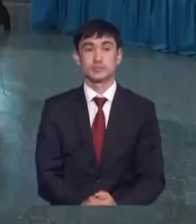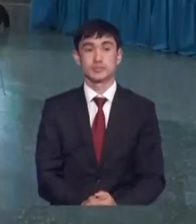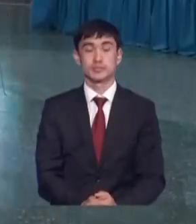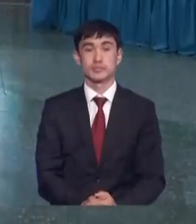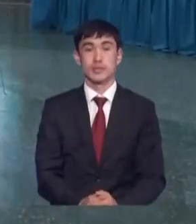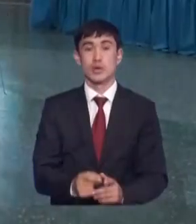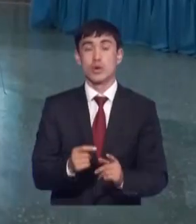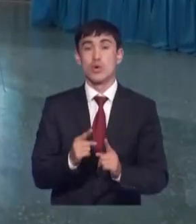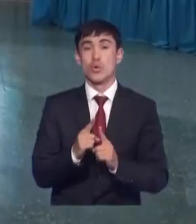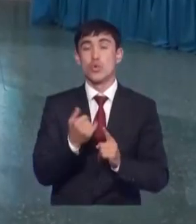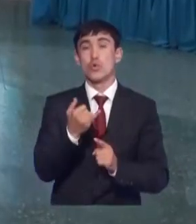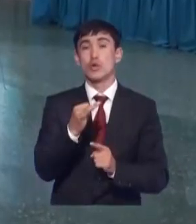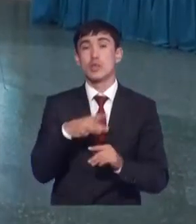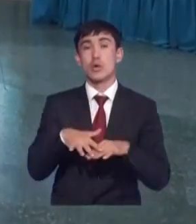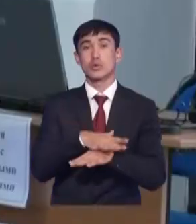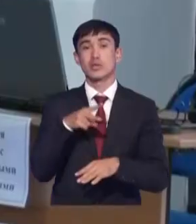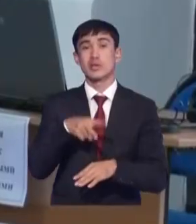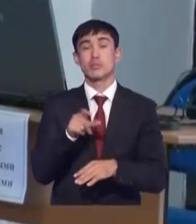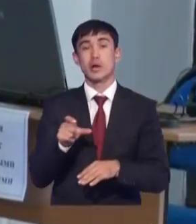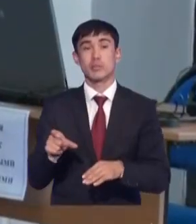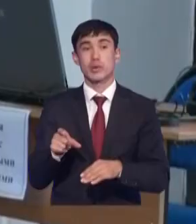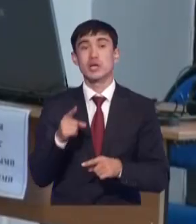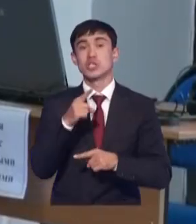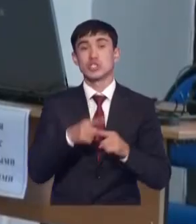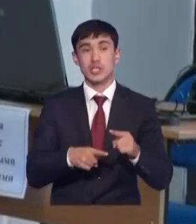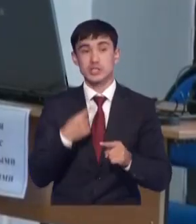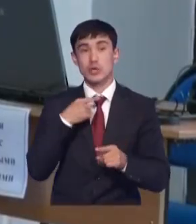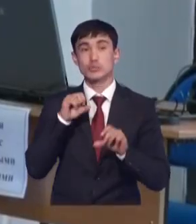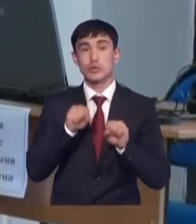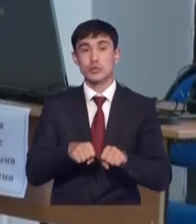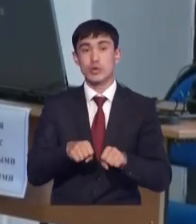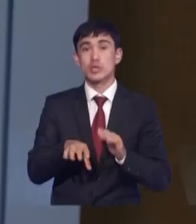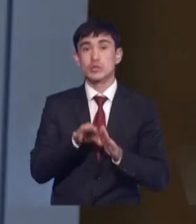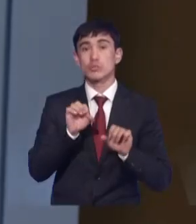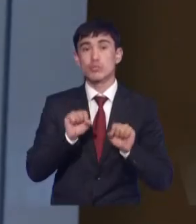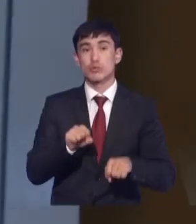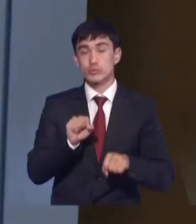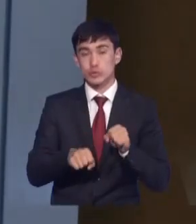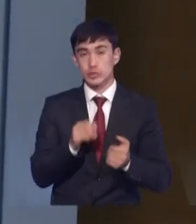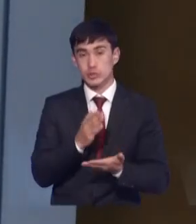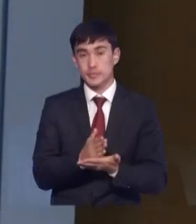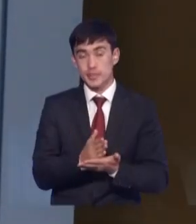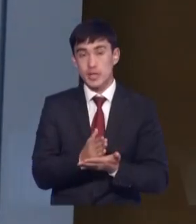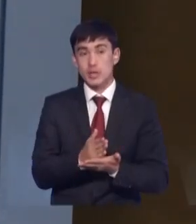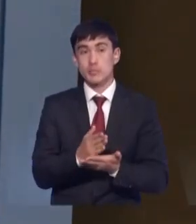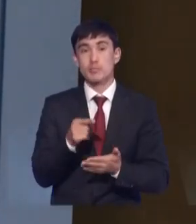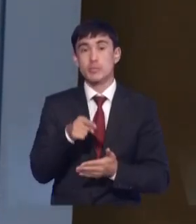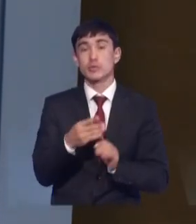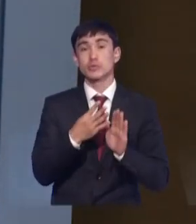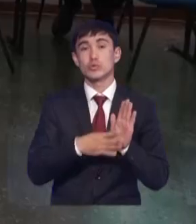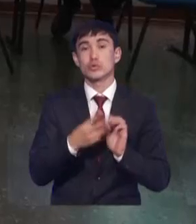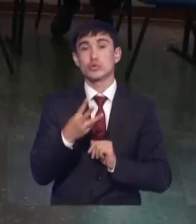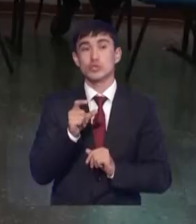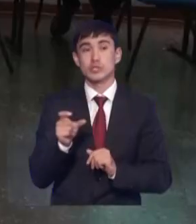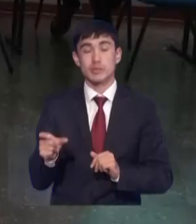ауылында 2000-ға жуық тұрғын бар десе де, олардың тең жартысы ғана дауыс беріп таңдау жасауға мүмкіндігі бар. Демек